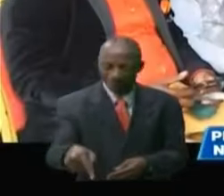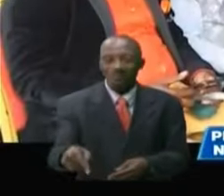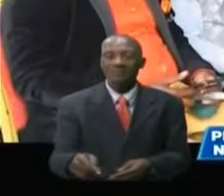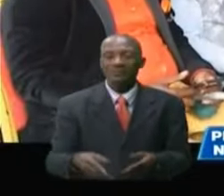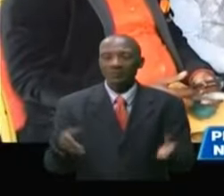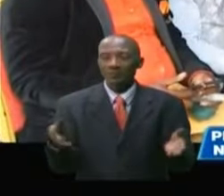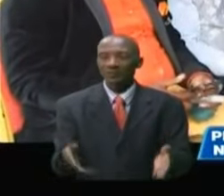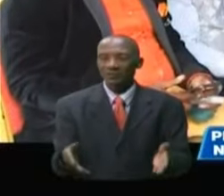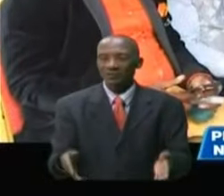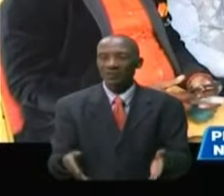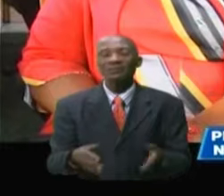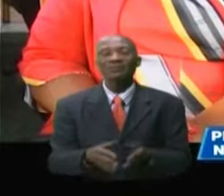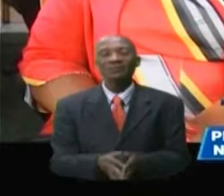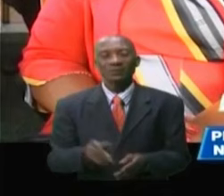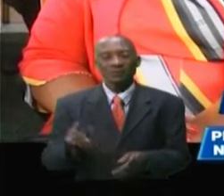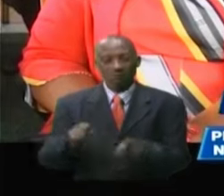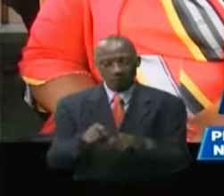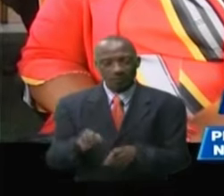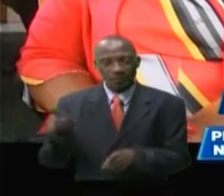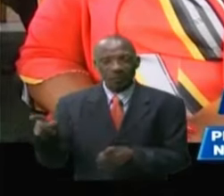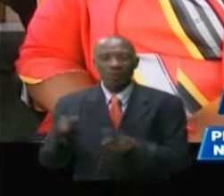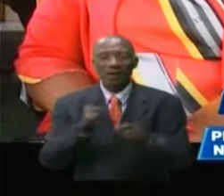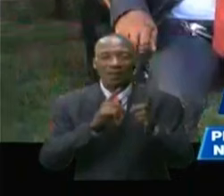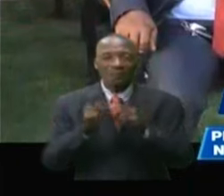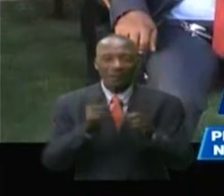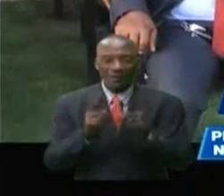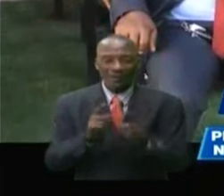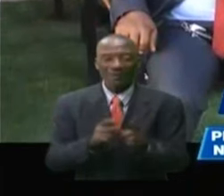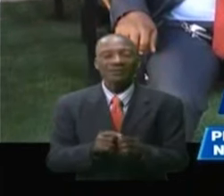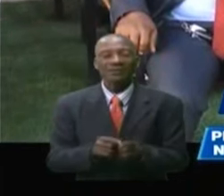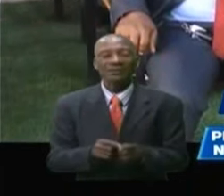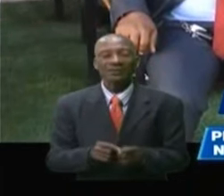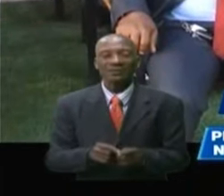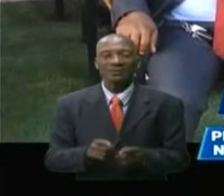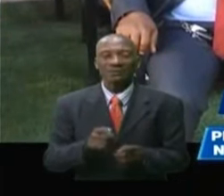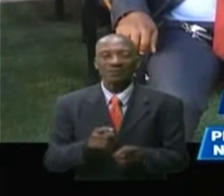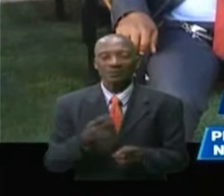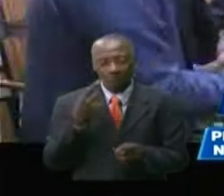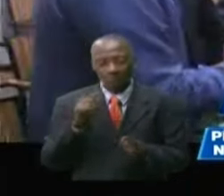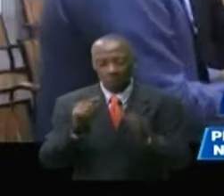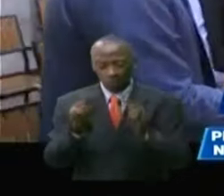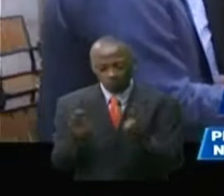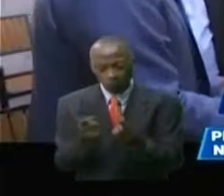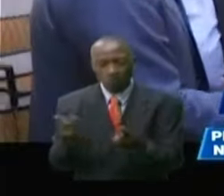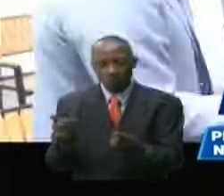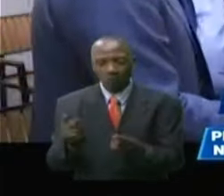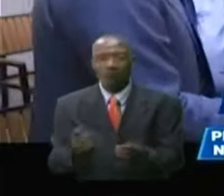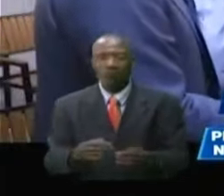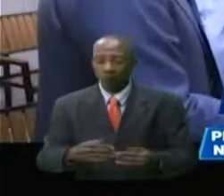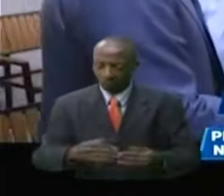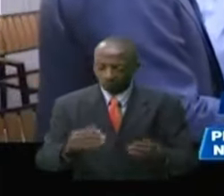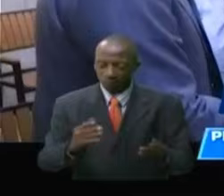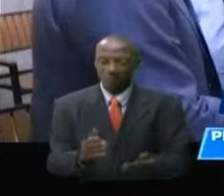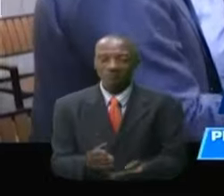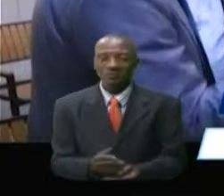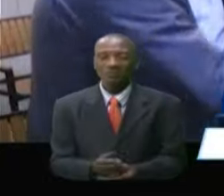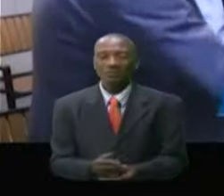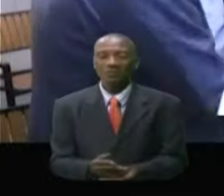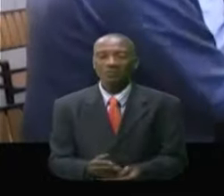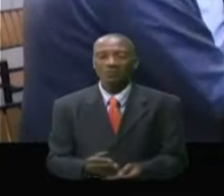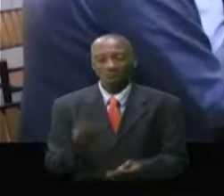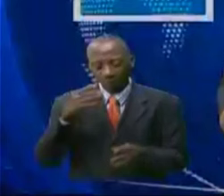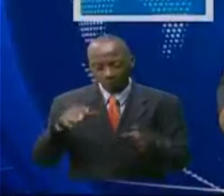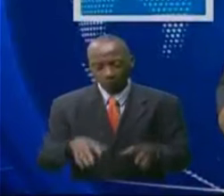qui, dans sa brève intervention, a reconnu le sacrifice et la bravoure de ce peuple pour la République démocratique du Congo depuis